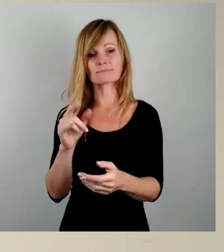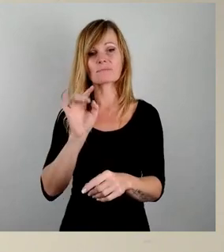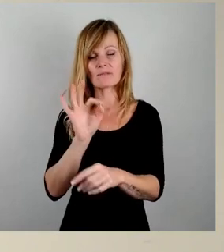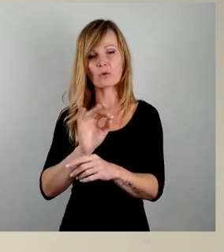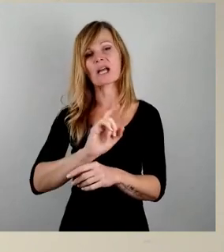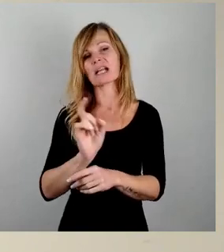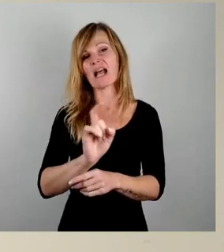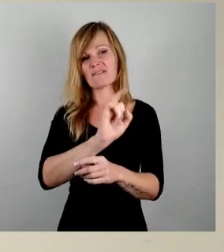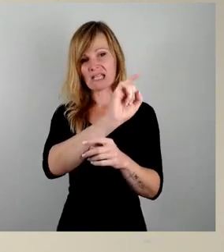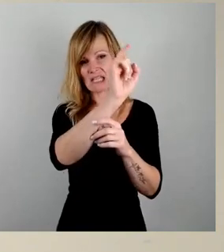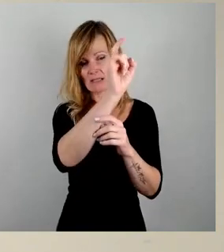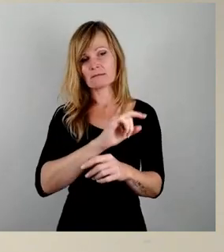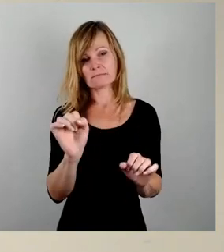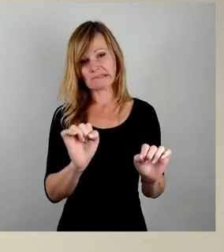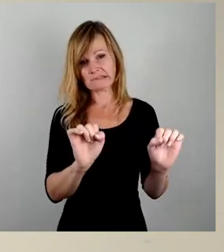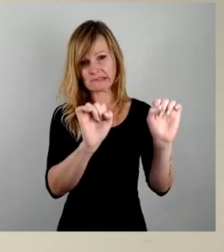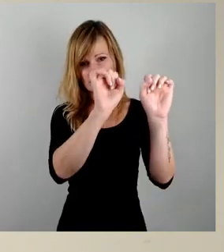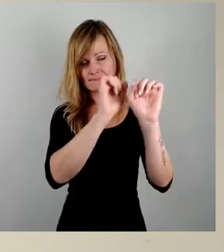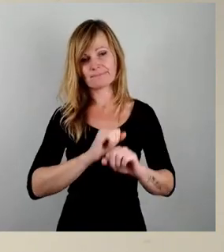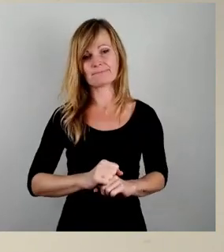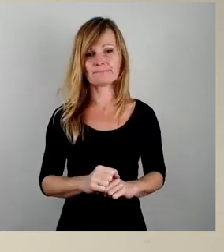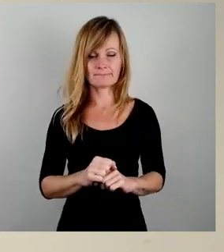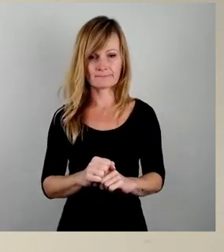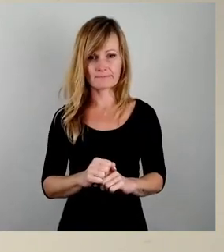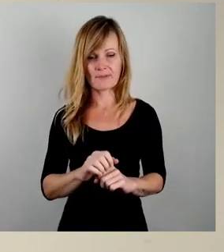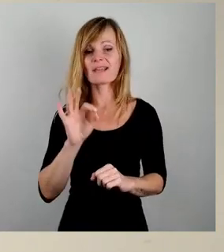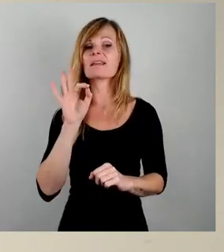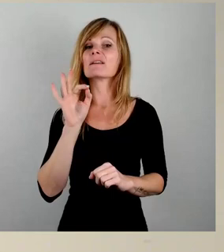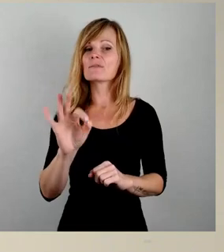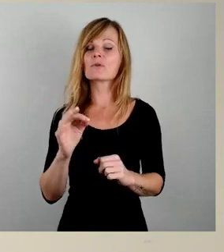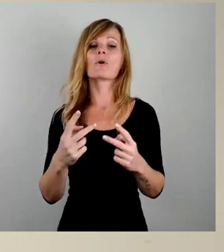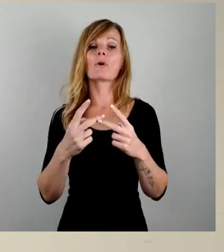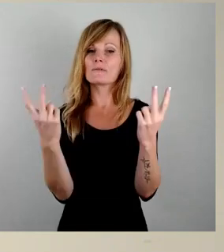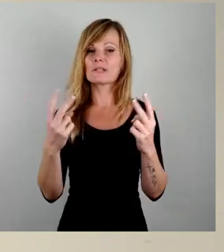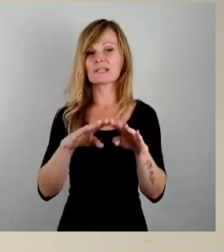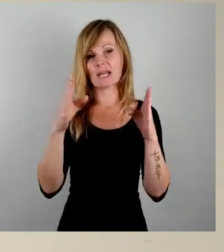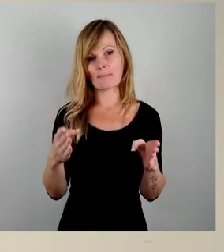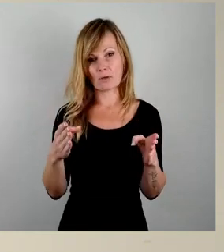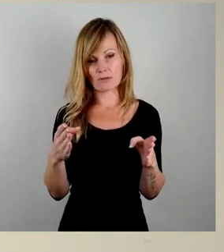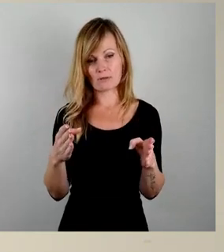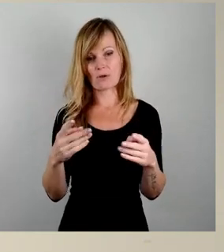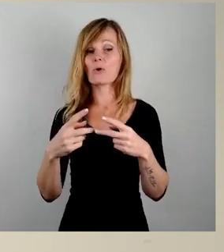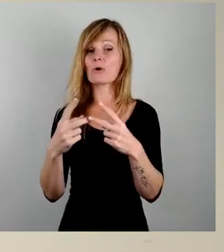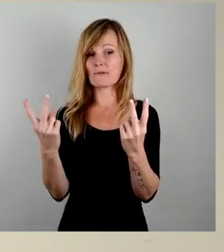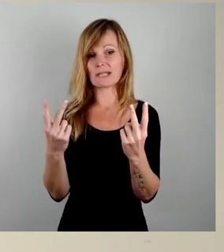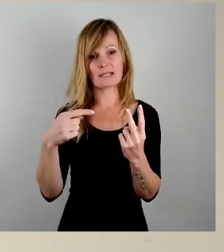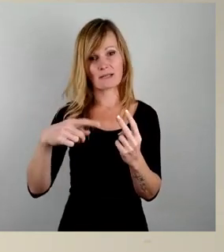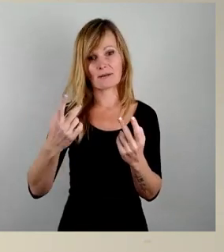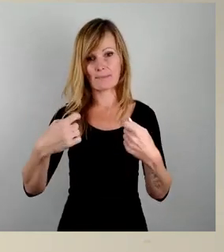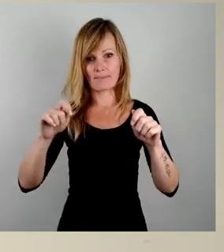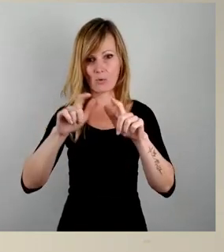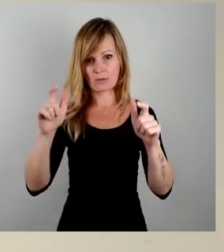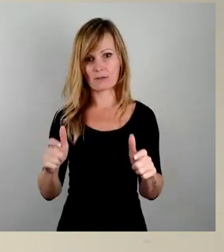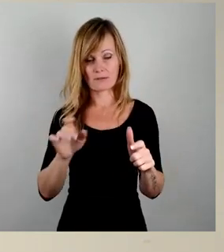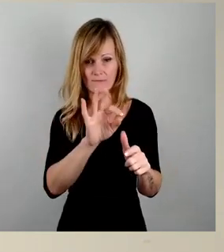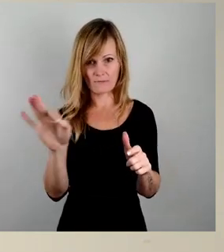Graffiti-Schmierereien zu beseitigen. Das gilt allerdings für öffentliche Gebäude bzw. auch öffentliche Bauten, wie zum Beispiel